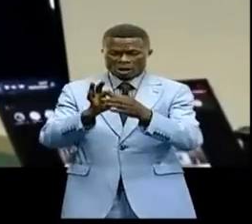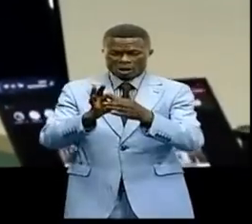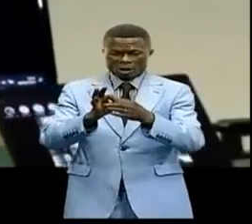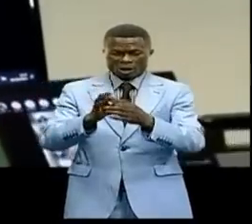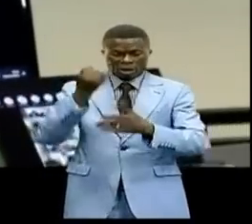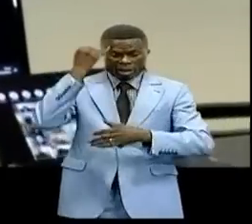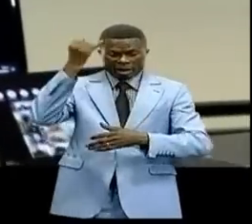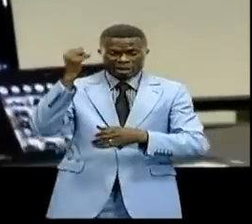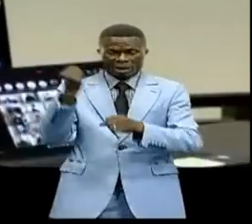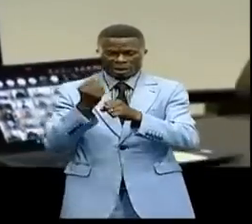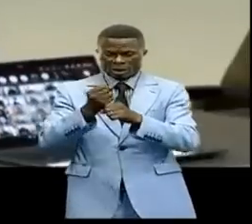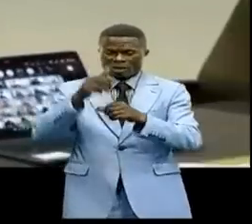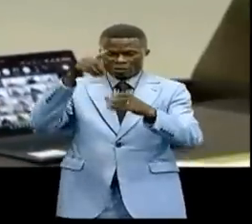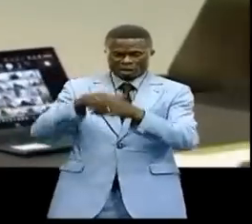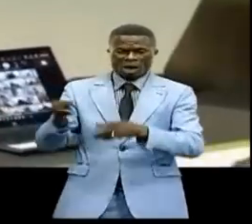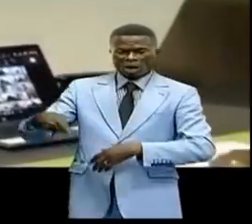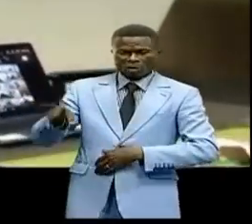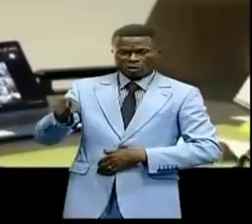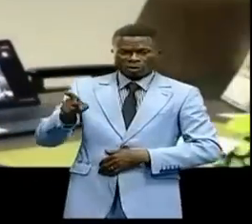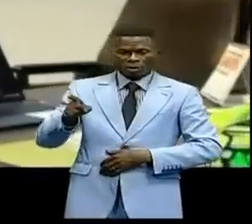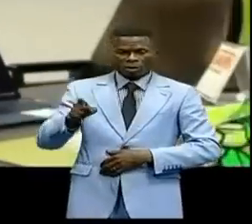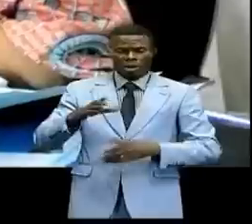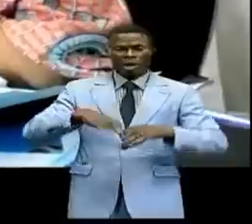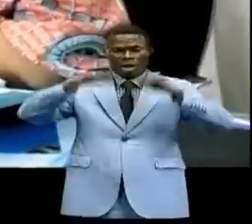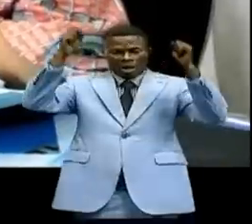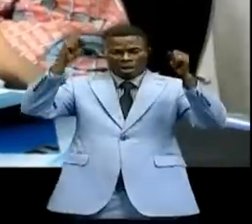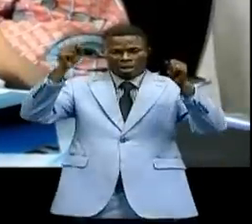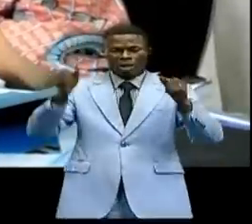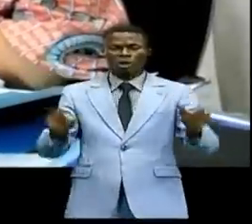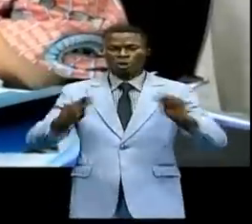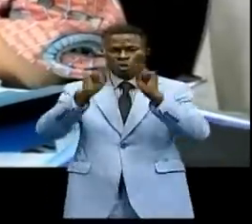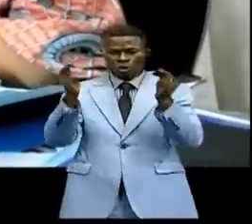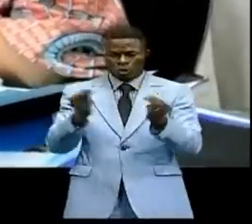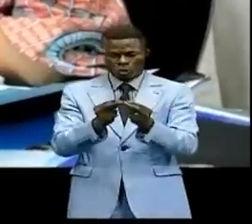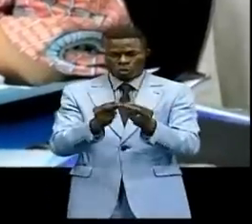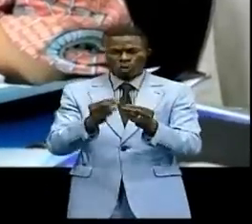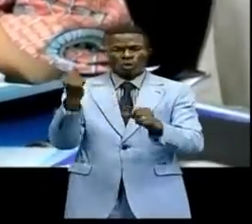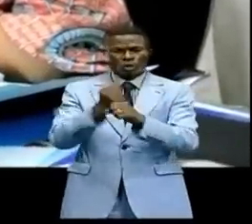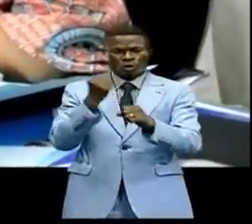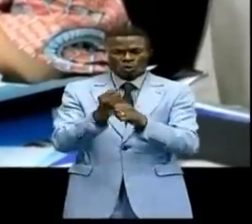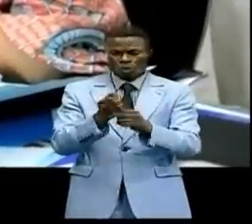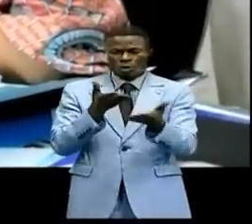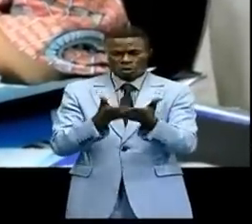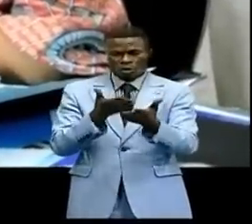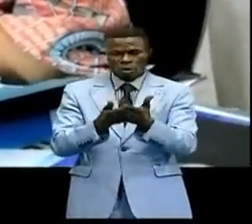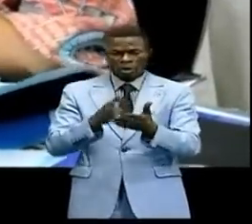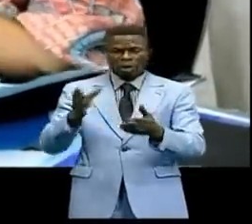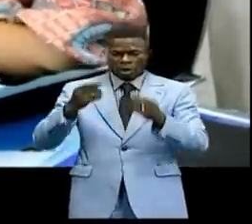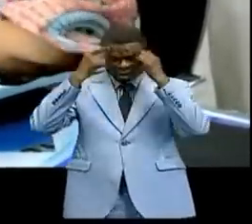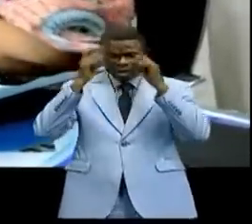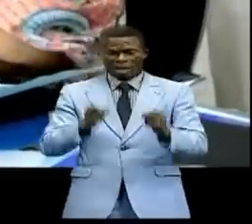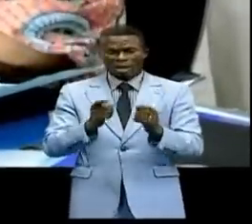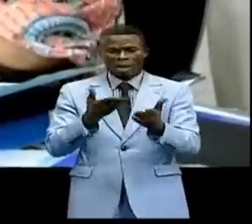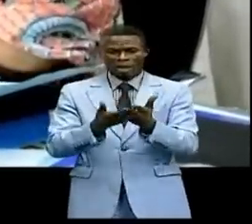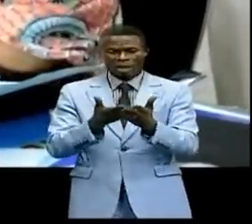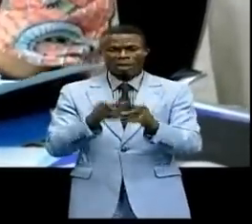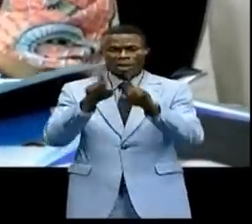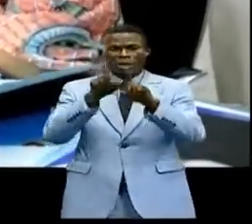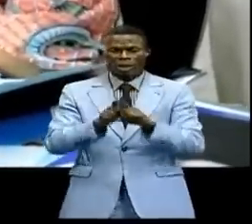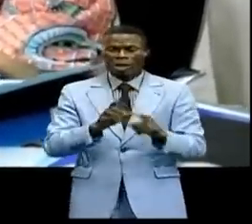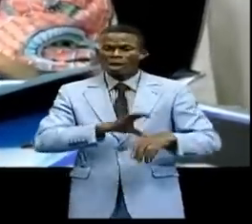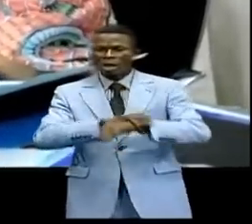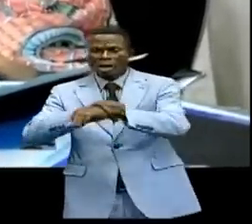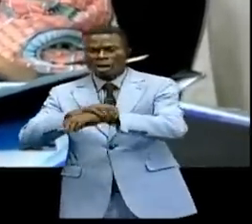rayon d'action provincial. L'agrément de mutuelle et l'air structure fêtière étant payant, la prise de décret va également conduire